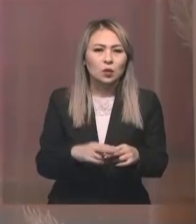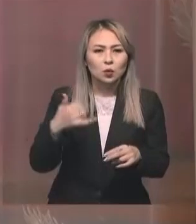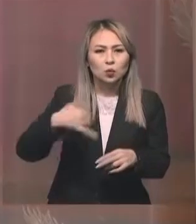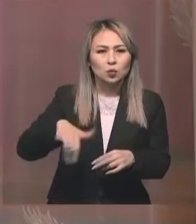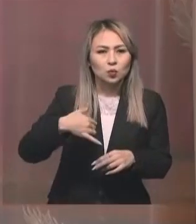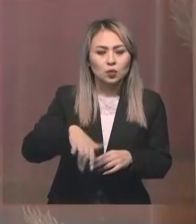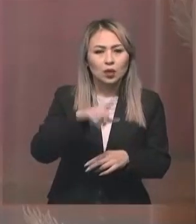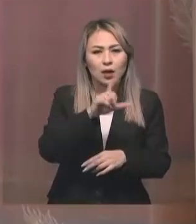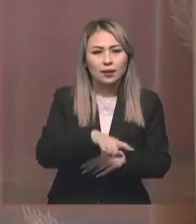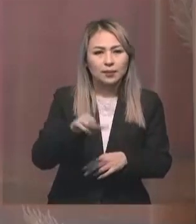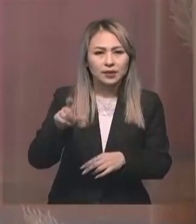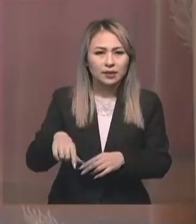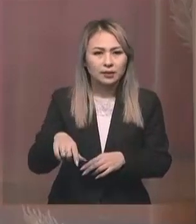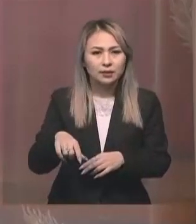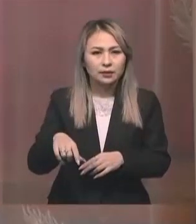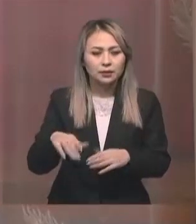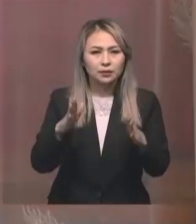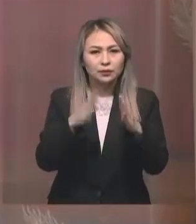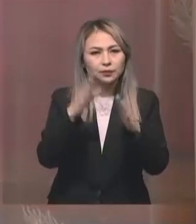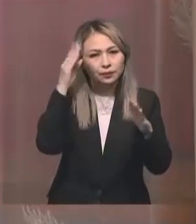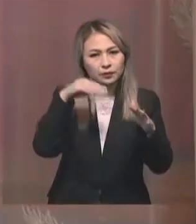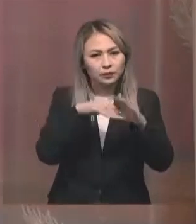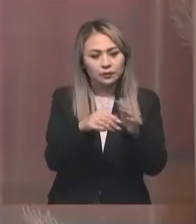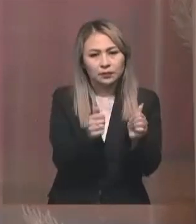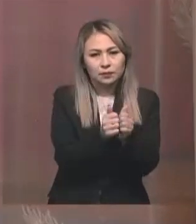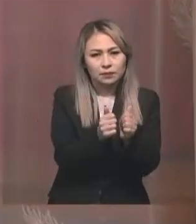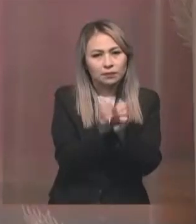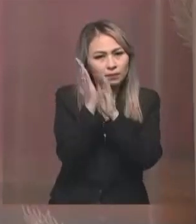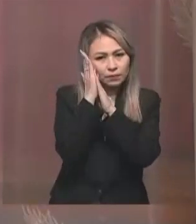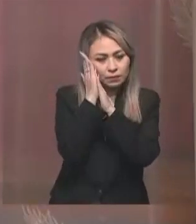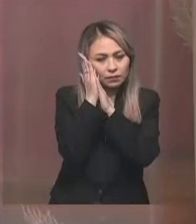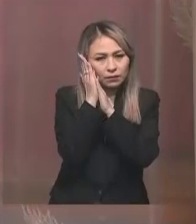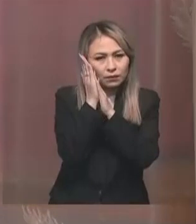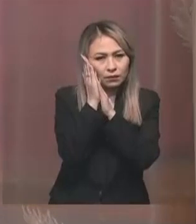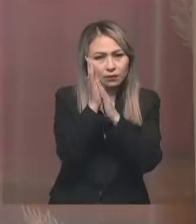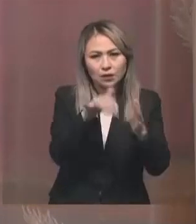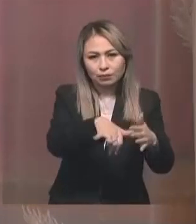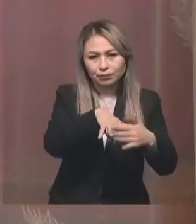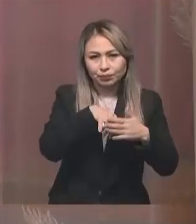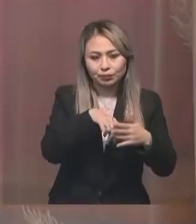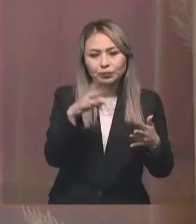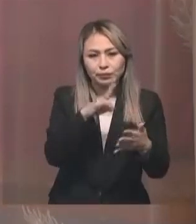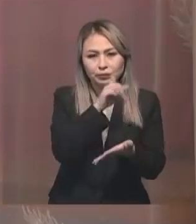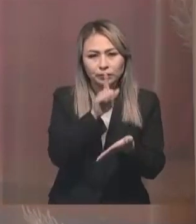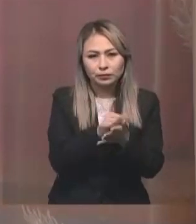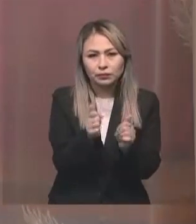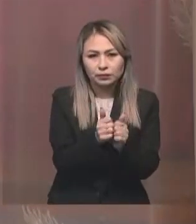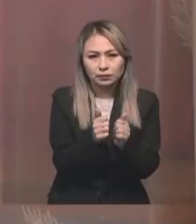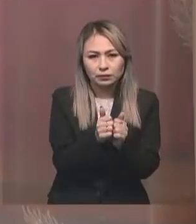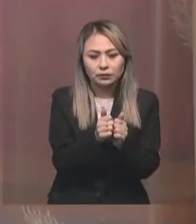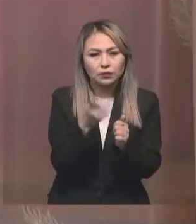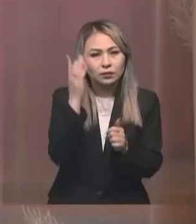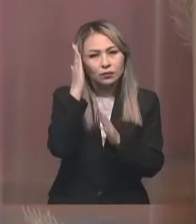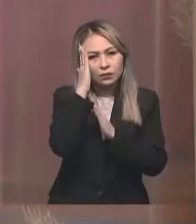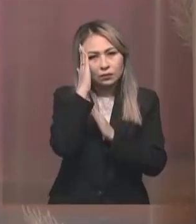біз адамдарға жататын бөлмеде, кроваттың жанында ұстауды ұсынамыз. Өйткені жатқан